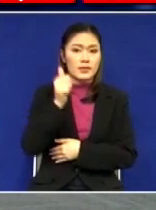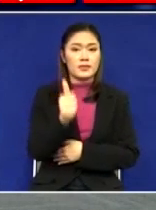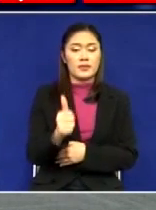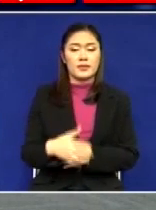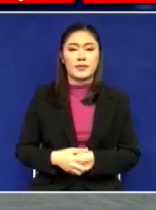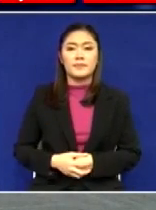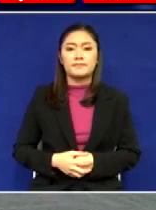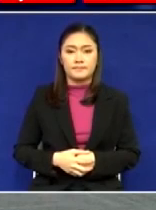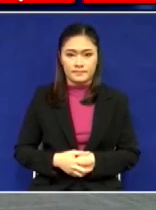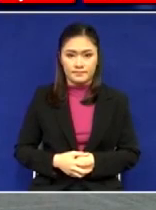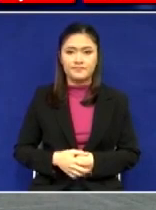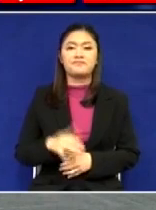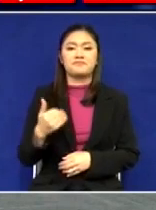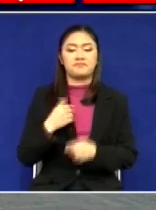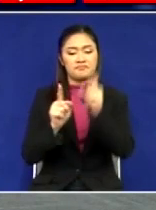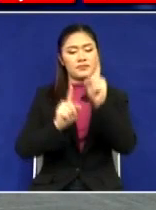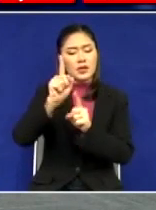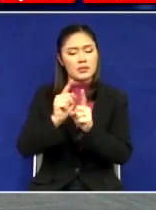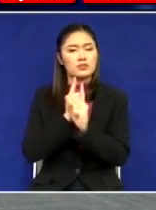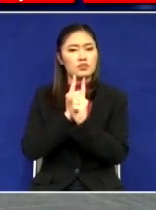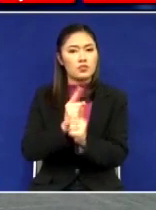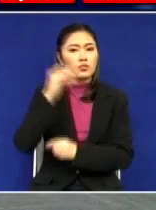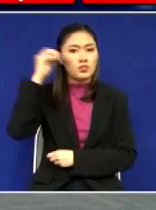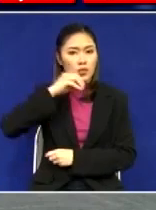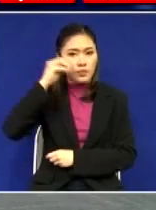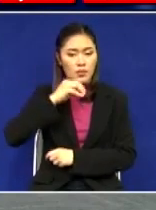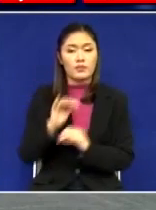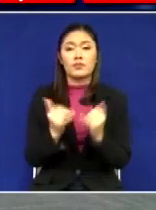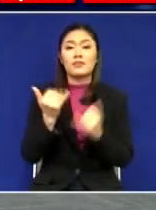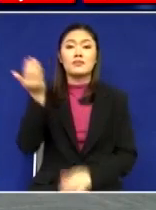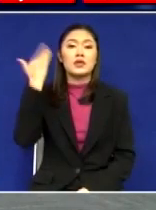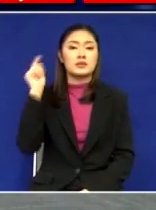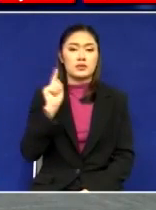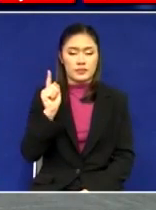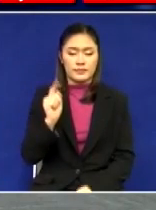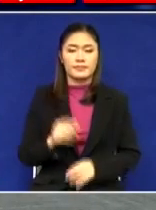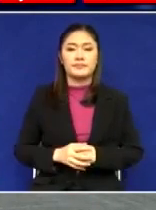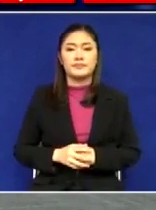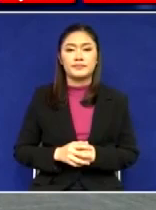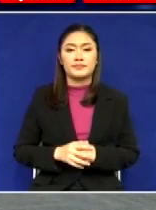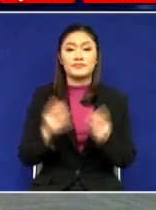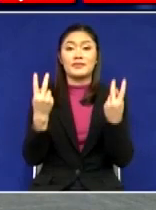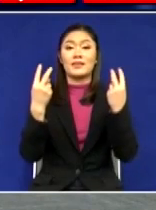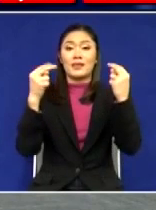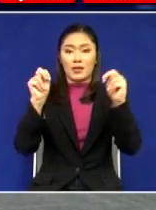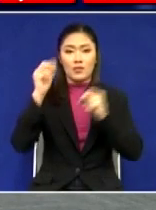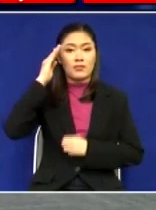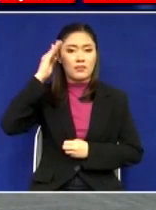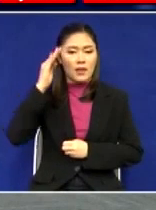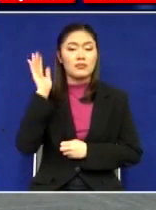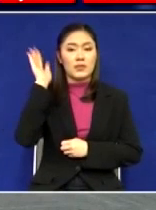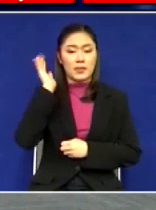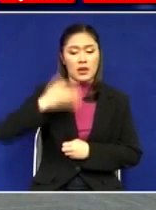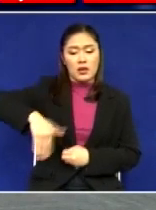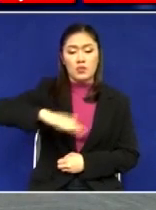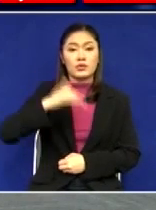แล้วก็จะต้องมีการประเมินสถานการณ์อย่างใกล้ชิดตลอดเวลานะครับซึ่งตะกี้นี้ท่านนายกรัฐมนตรีก็ได้นำเรียนพวกเราไปแล้ว